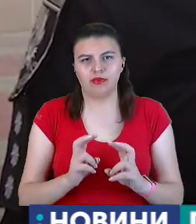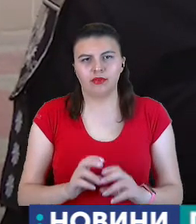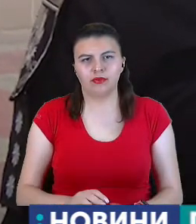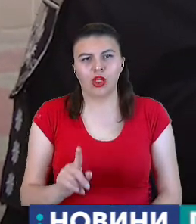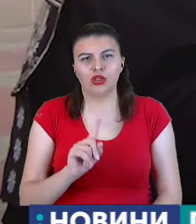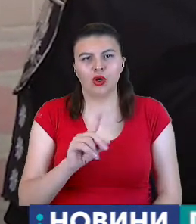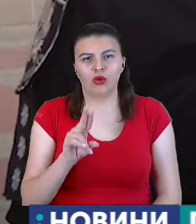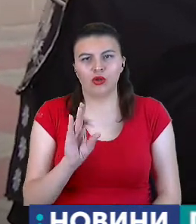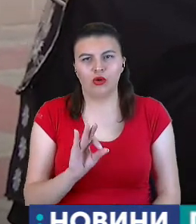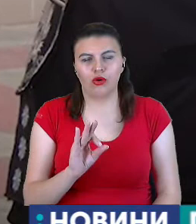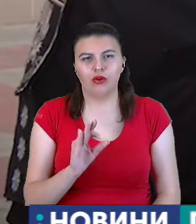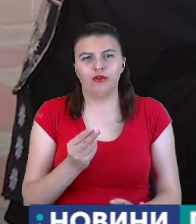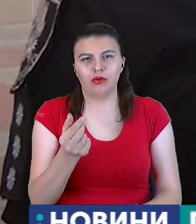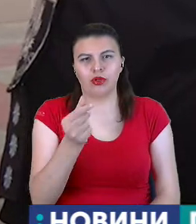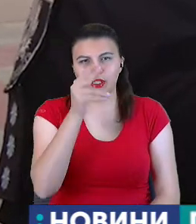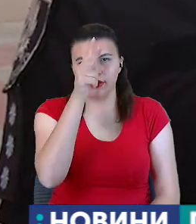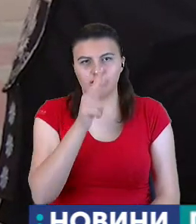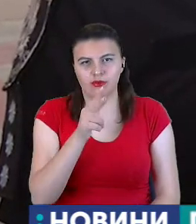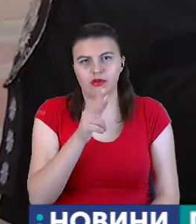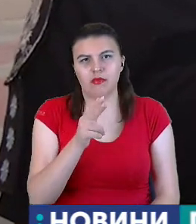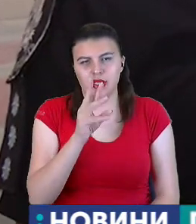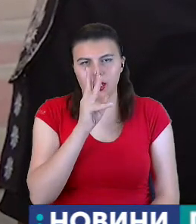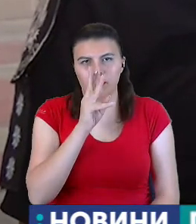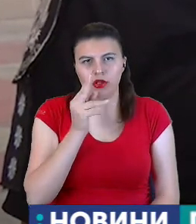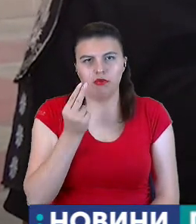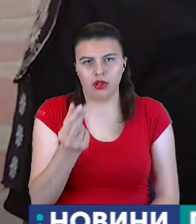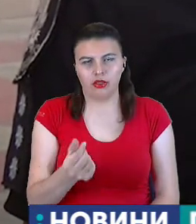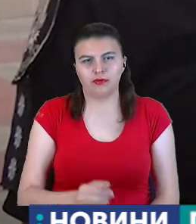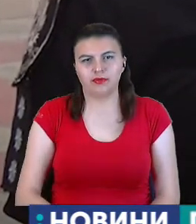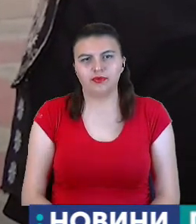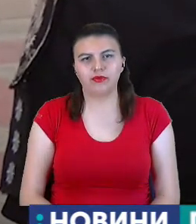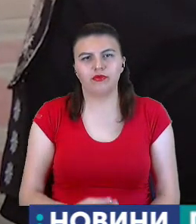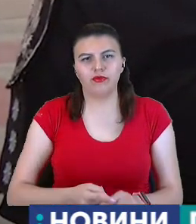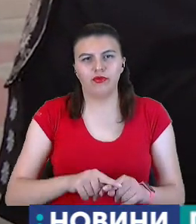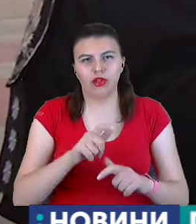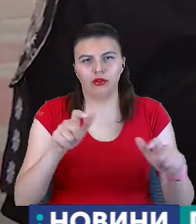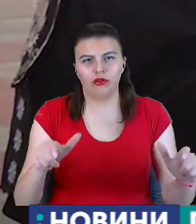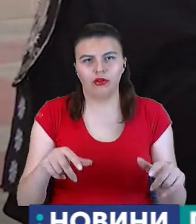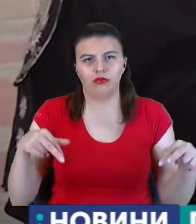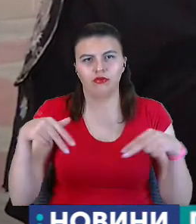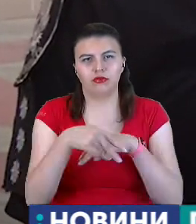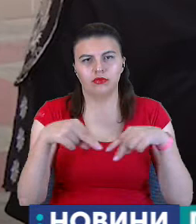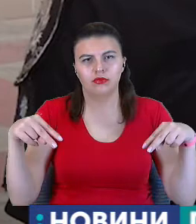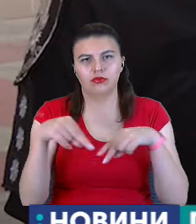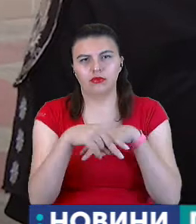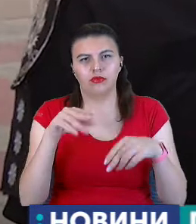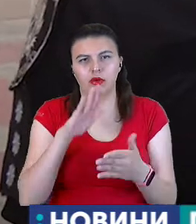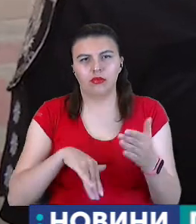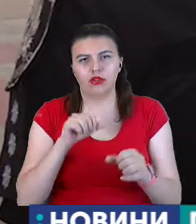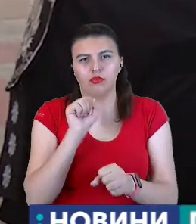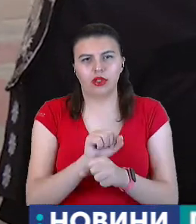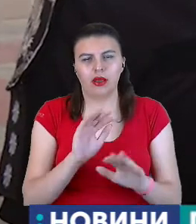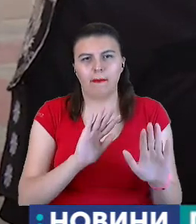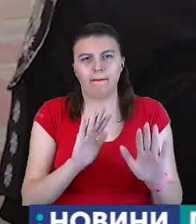щодо виплати їм заробітної плати. Дані громадяни безупинно ходять пішохідним переходом. На місці